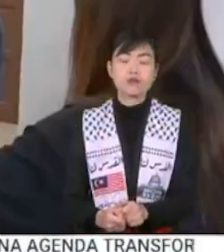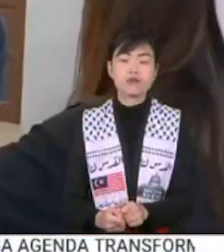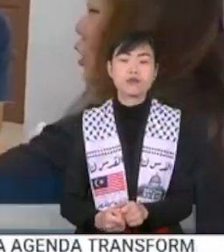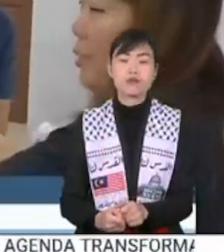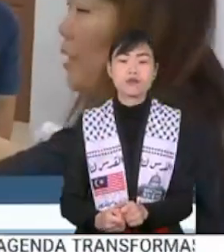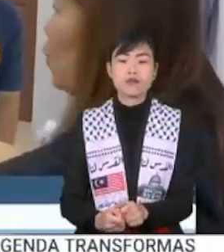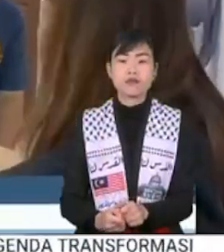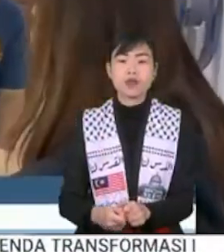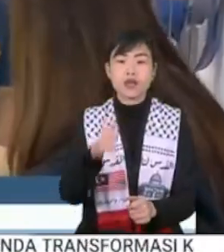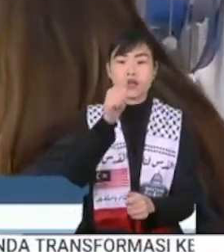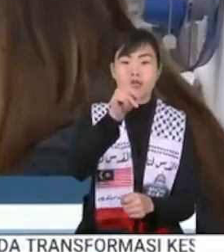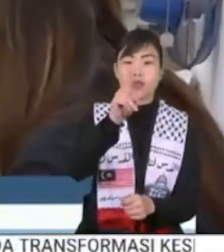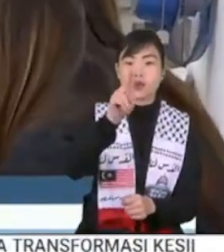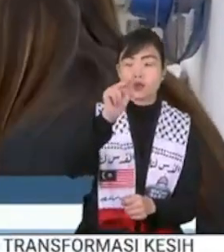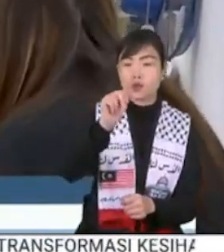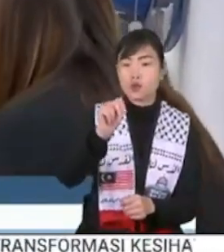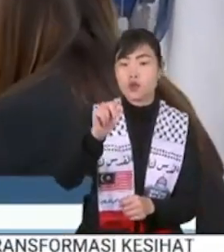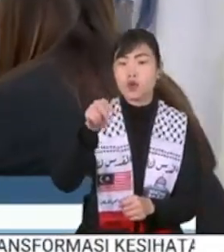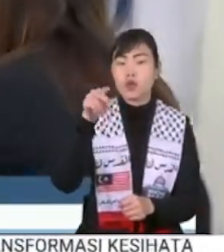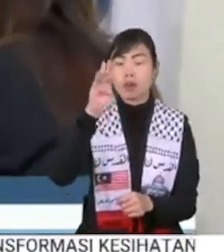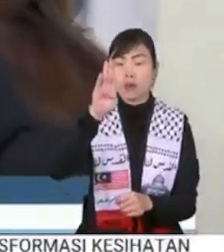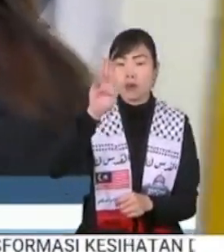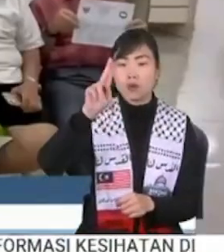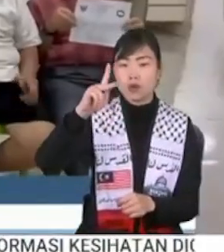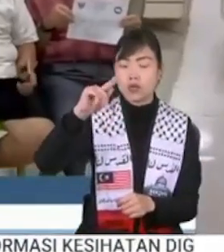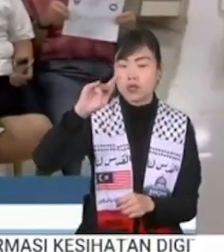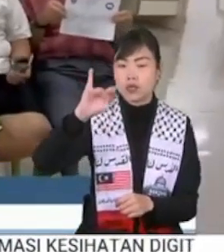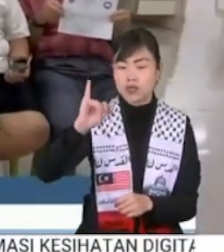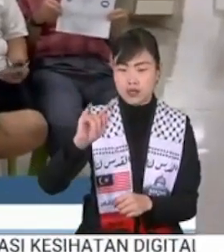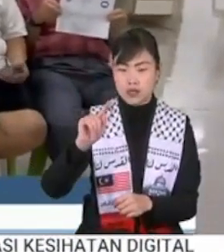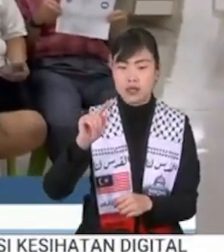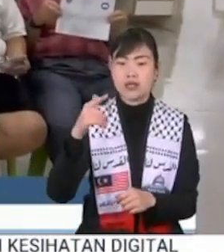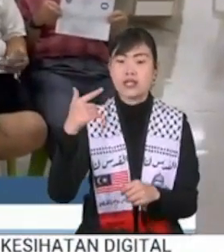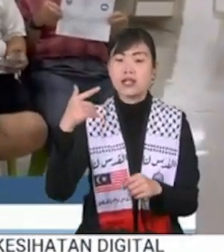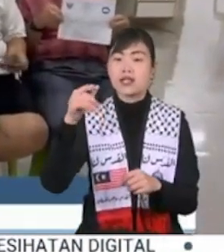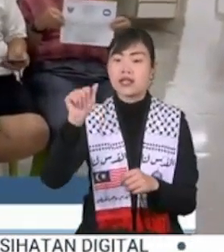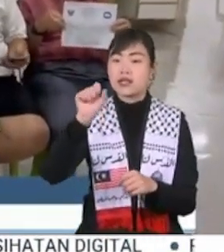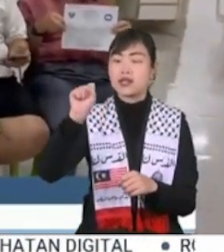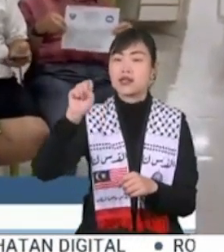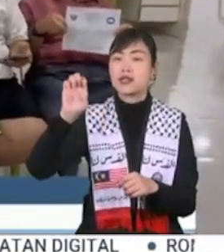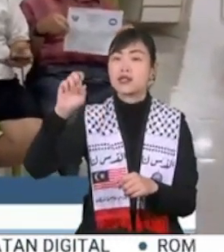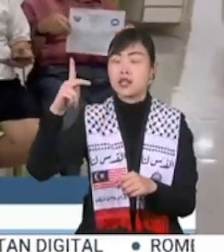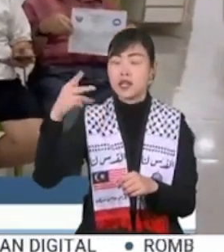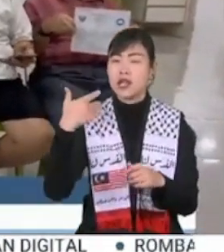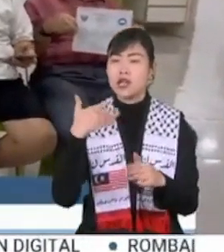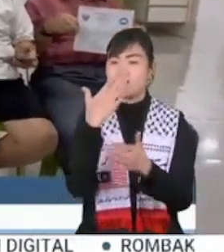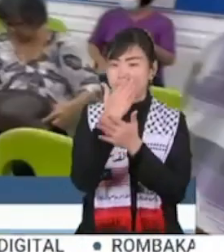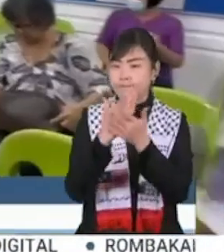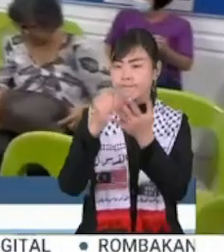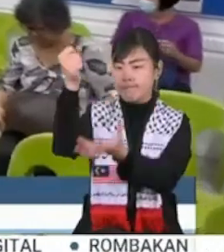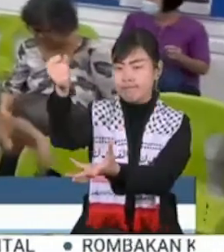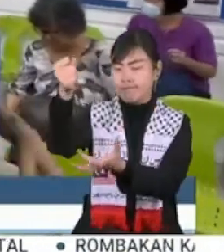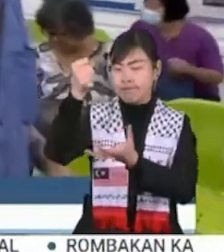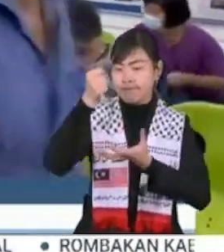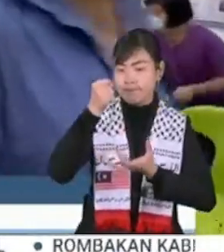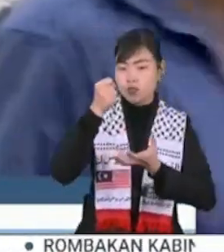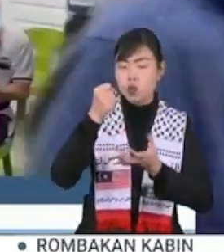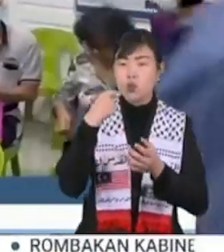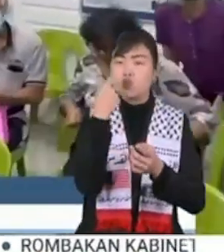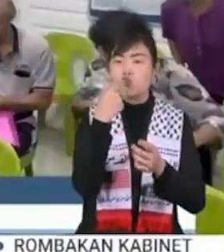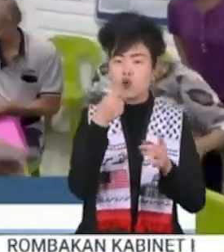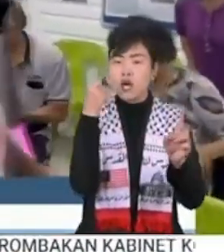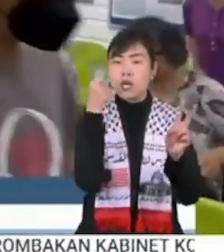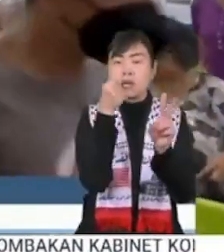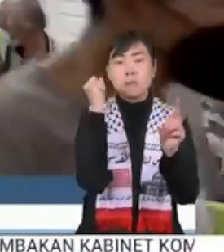menurut Adun bukitasik Josef Jin I merupakan sebahagian daripada bantuan disalurkan kepada mangsa bencana ribut yang melanda